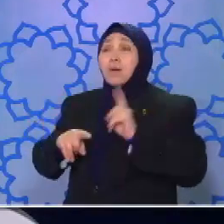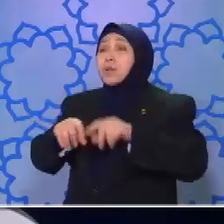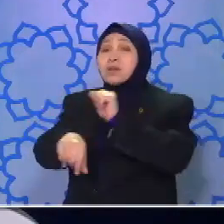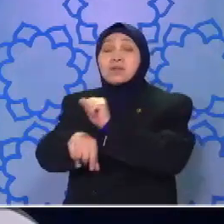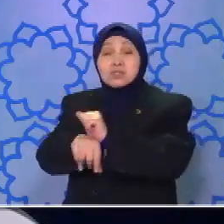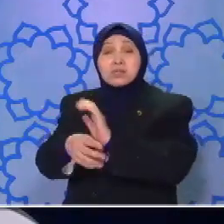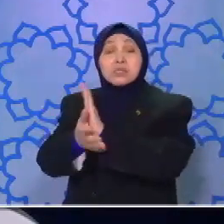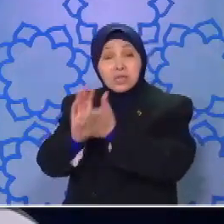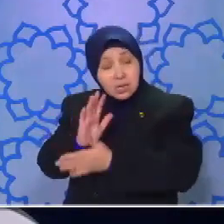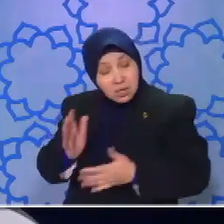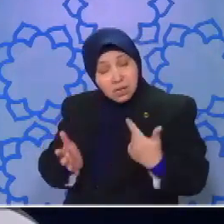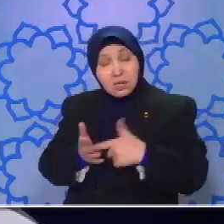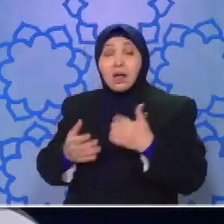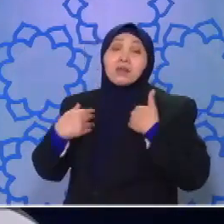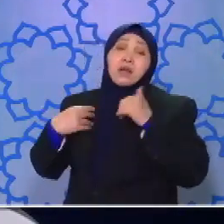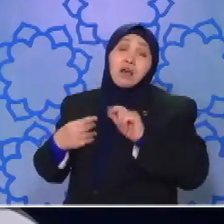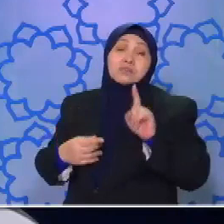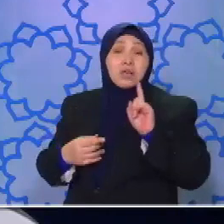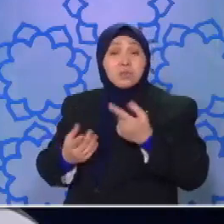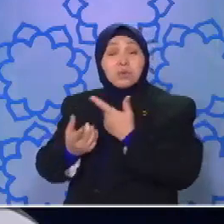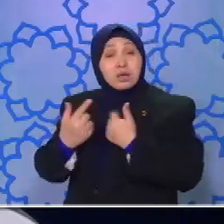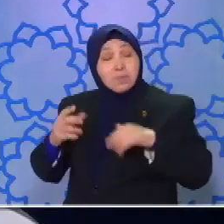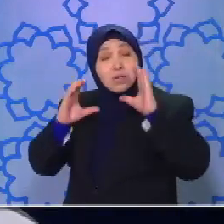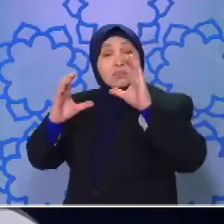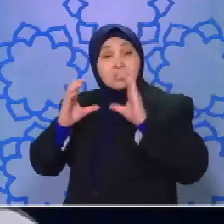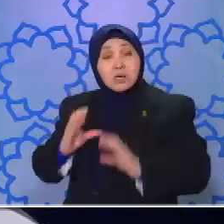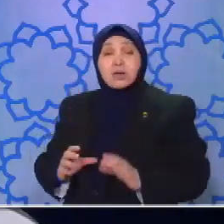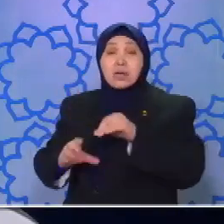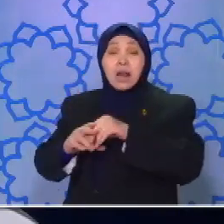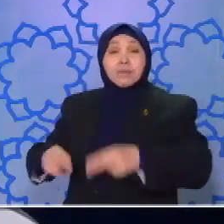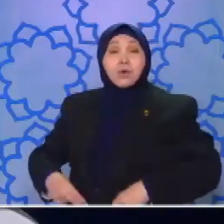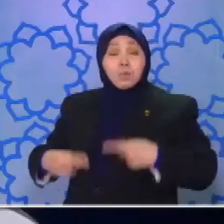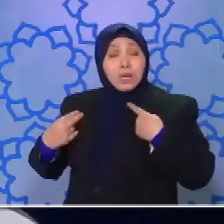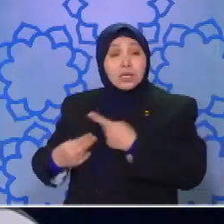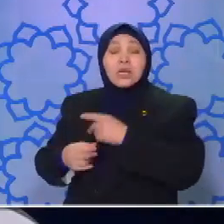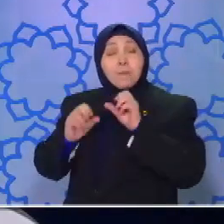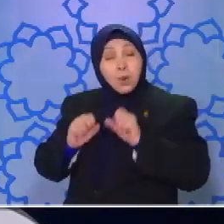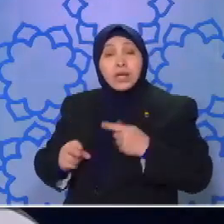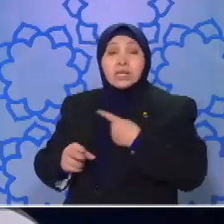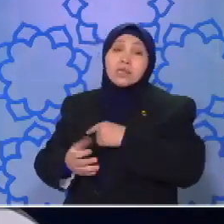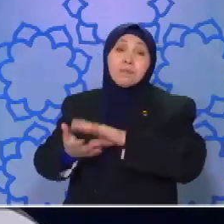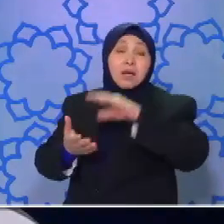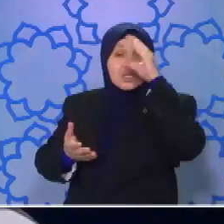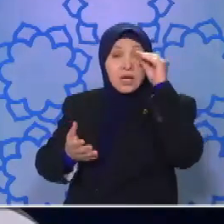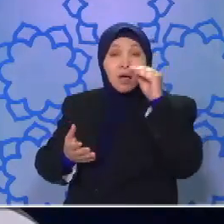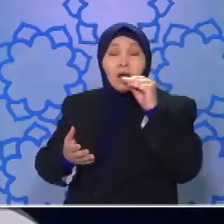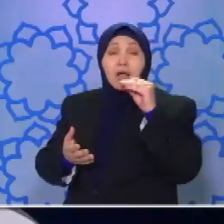Jadi ini adalah adalah satu kaedah dalam kehidupan kita yang boleh kita belajar. Kita